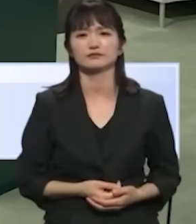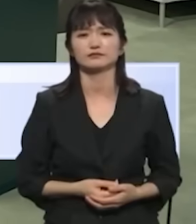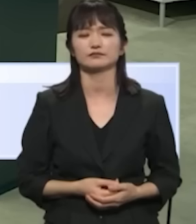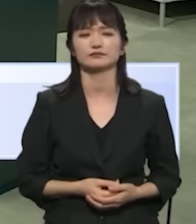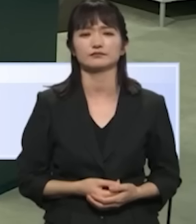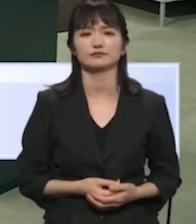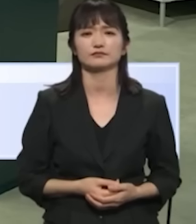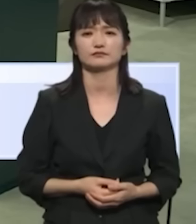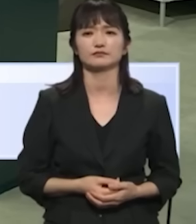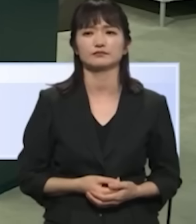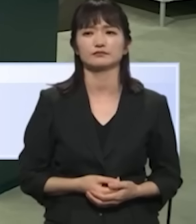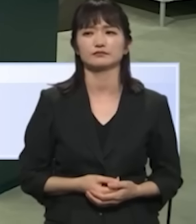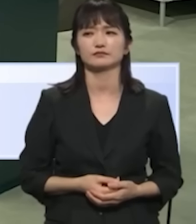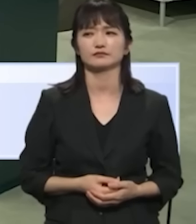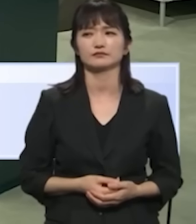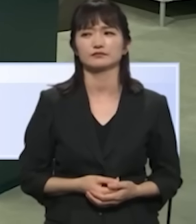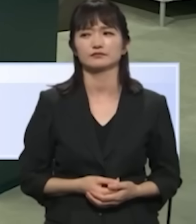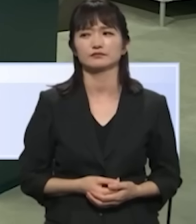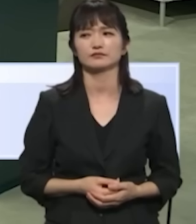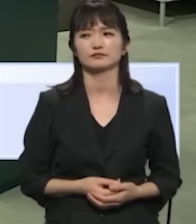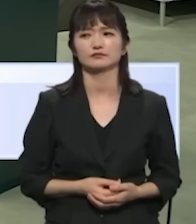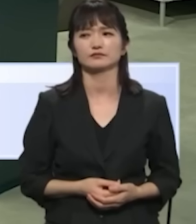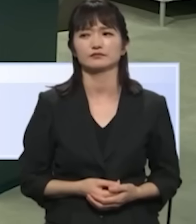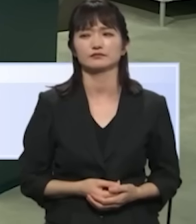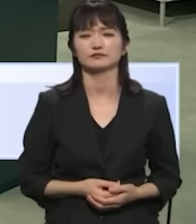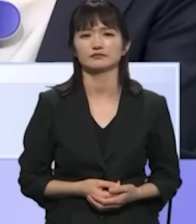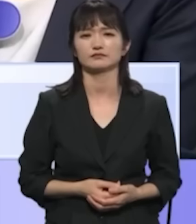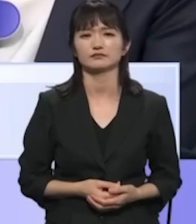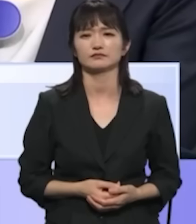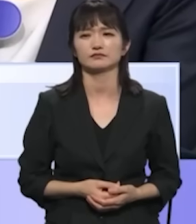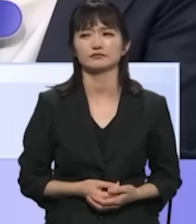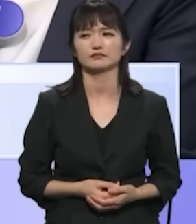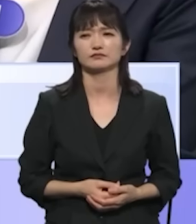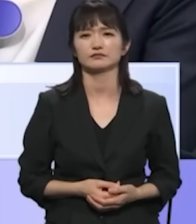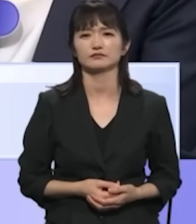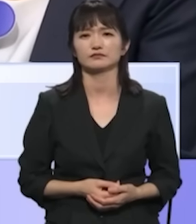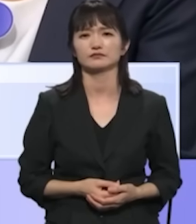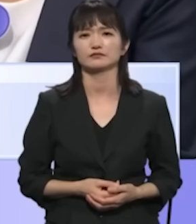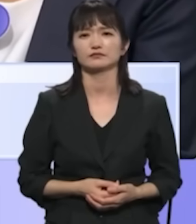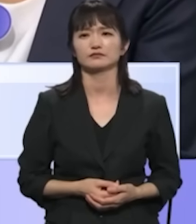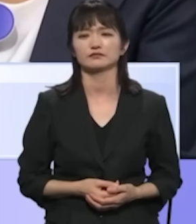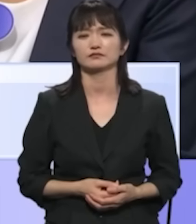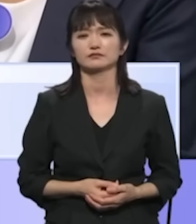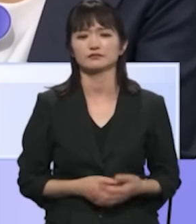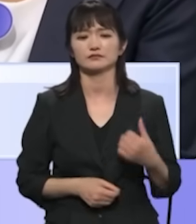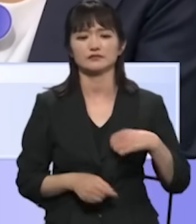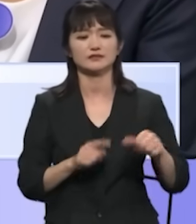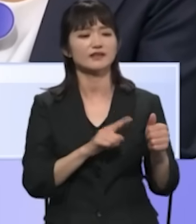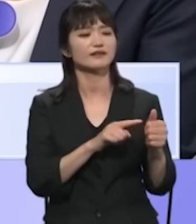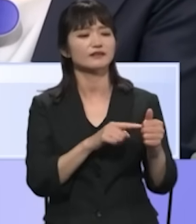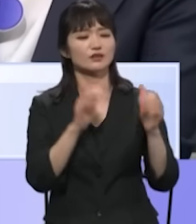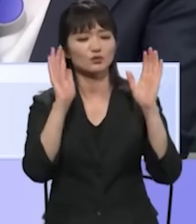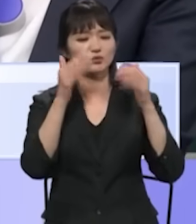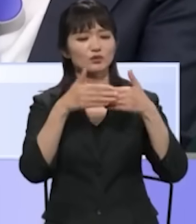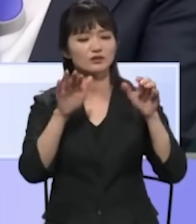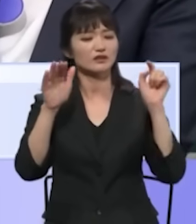하는 것으로 보이는데요 그 그리고 이제 했던 말 중에 하나가 너 교실에 못 가라는